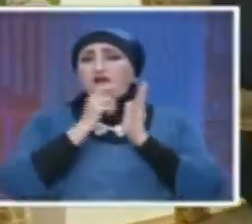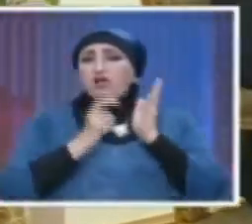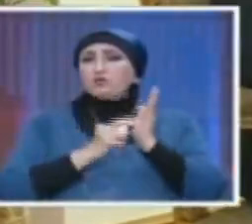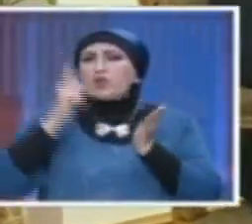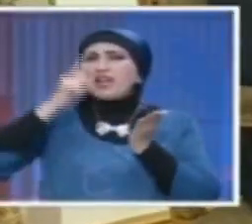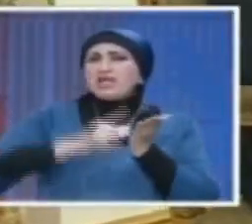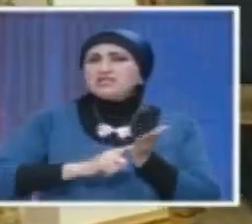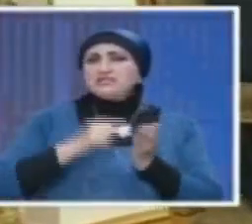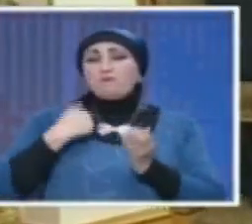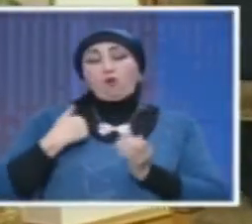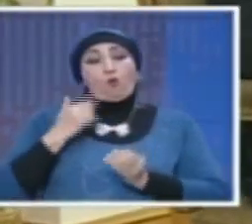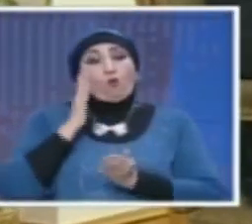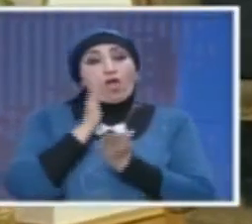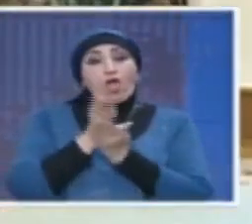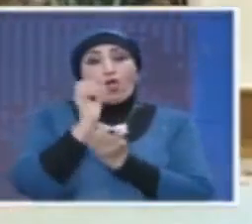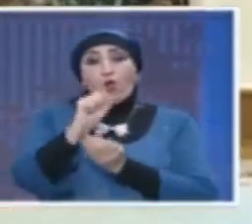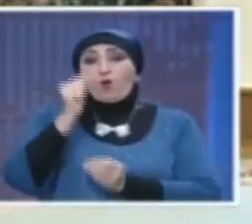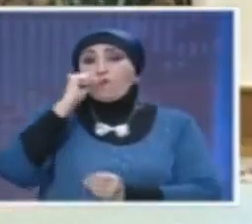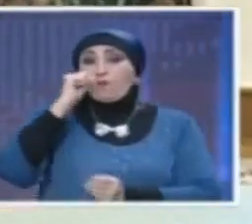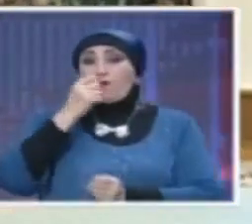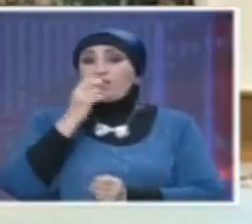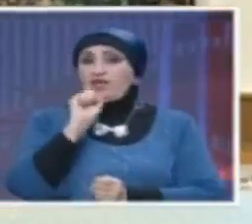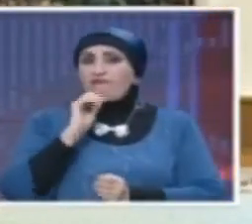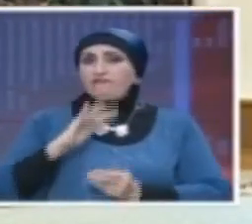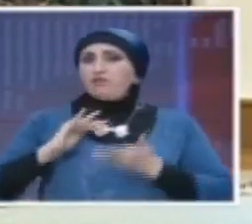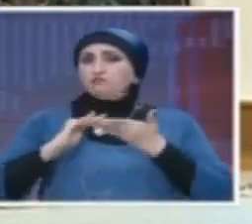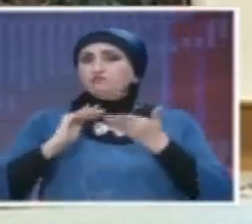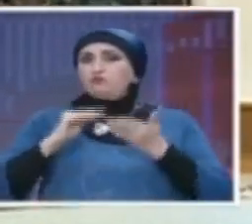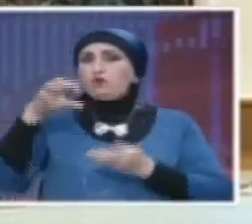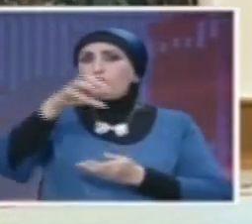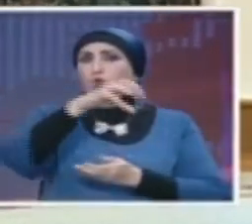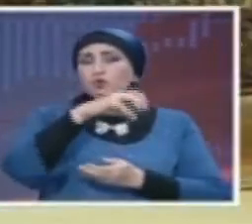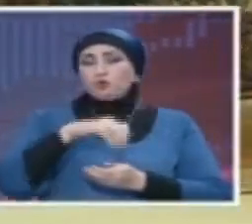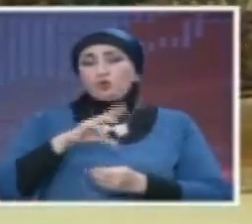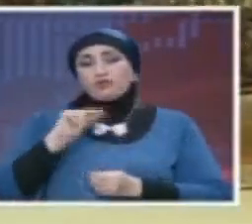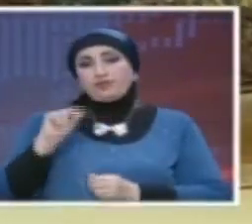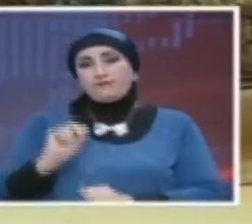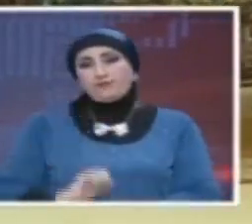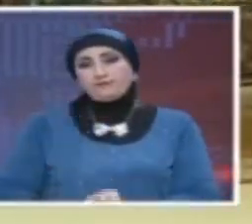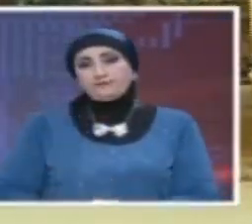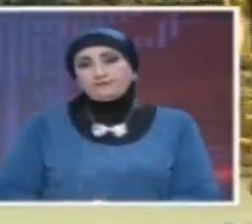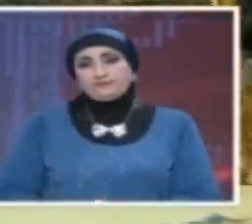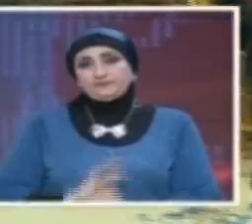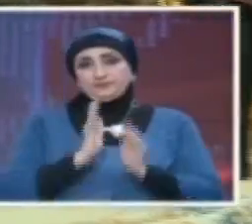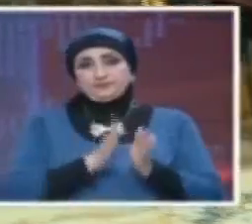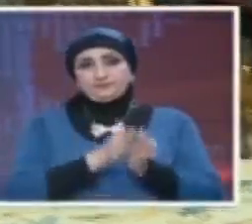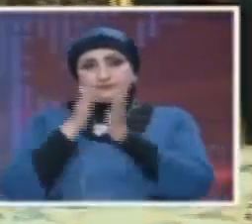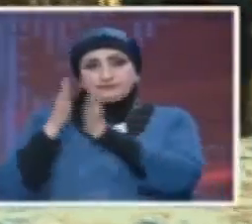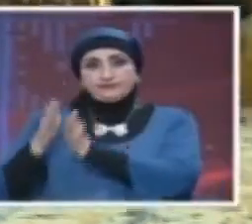ملزم يحفظ حقوقها المائية ويلبي طموحات الدول الأخرى.